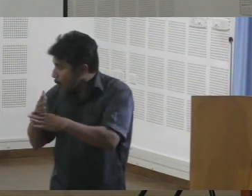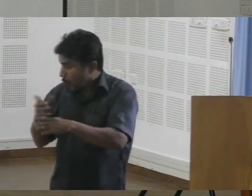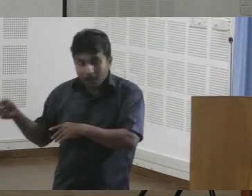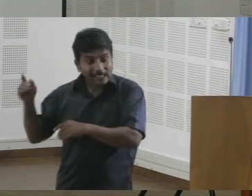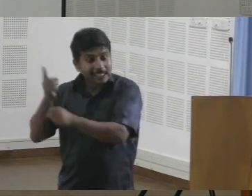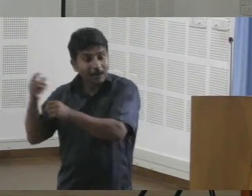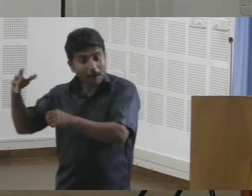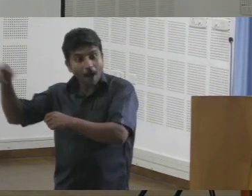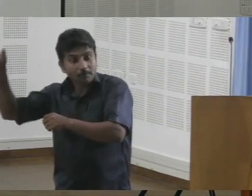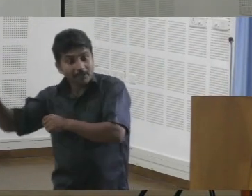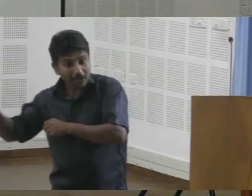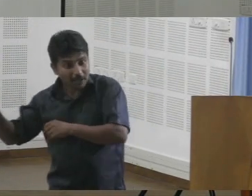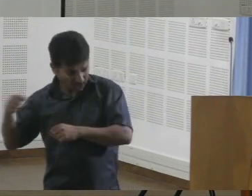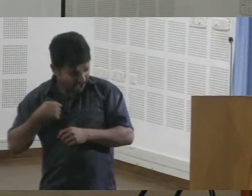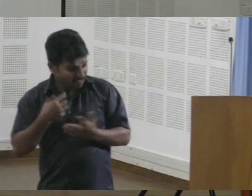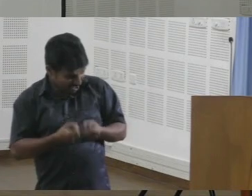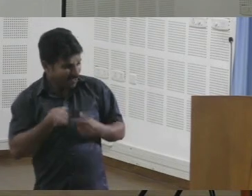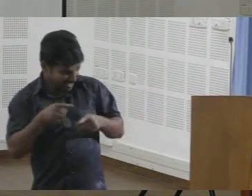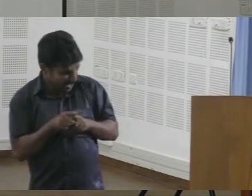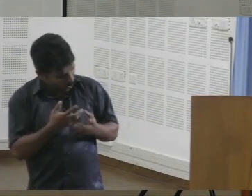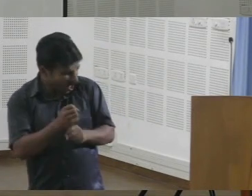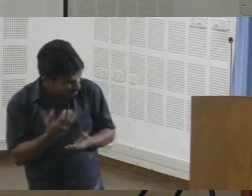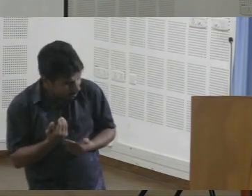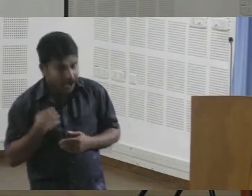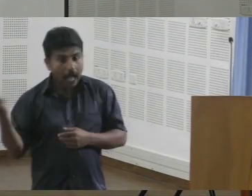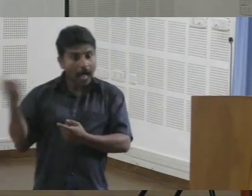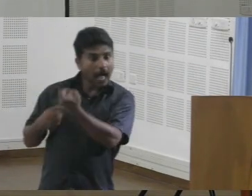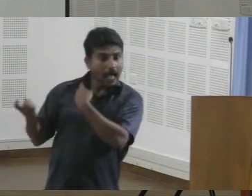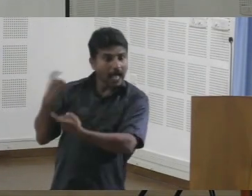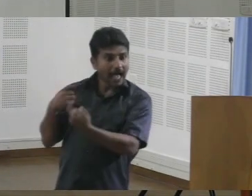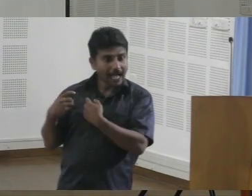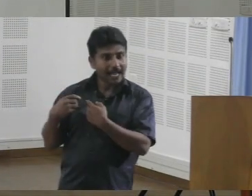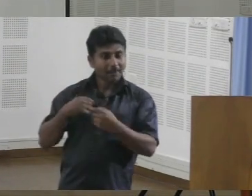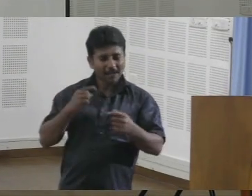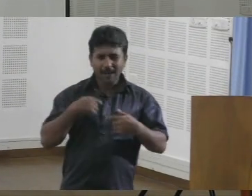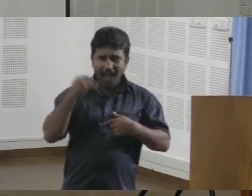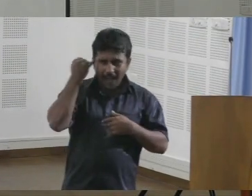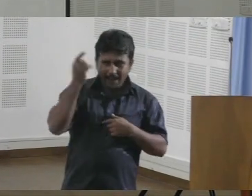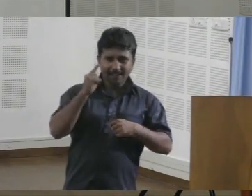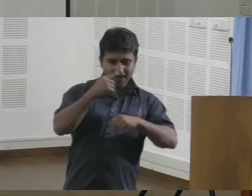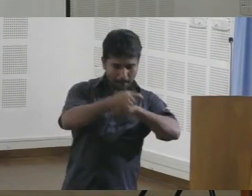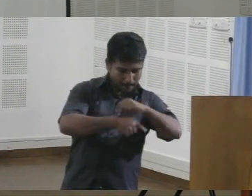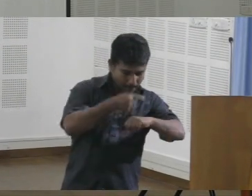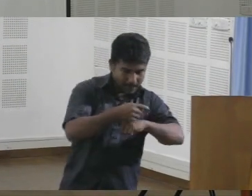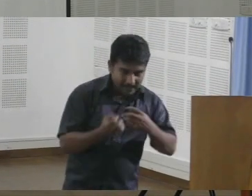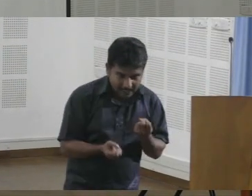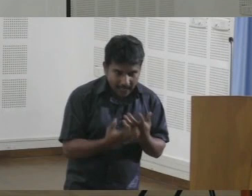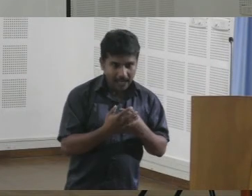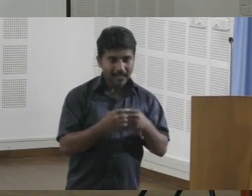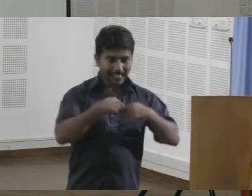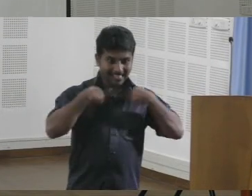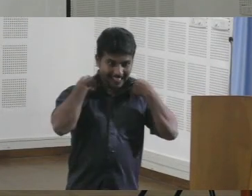വേണ്ടി എന്തെങ്കിലുമൊക്കെ ഉണ്ടാക്കാൻ പറഞ്ഞു. അങ്ങനെ ഞങ്ങൾ പതുക്കെ പതുക്കെ ആദ്യം ബ്രേസ്ലെറ്റ്, പിന്നെ